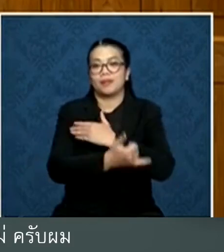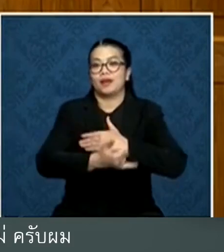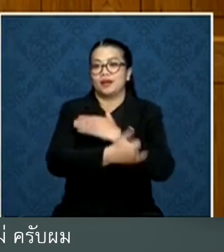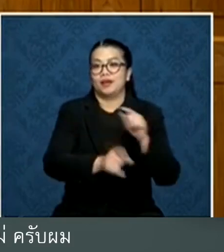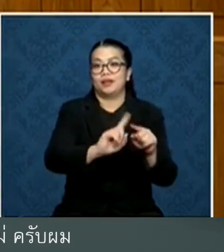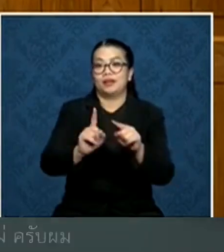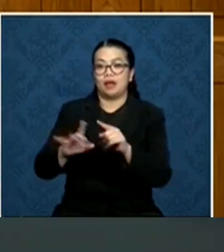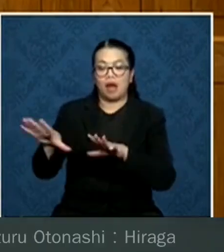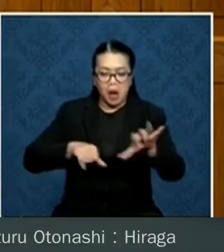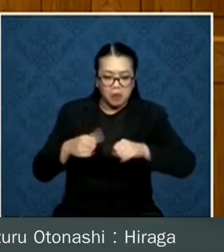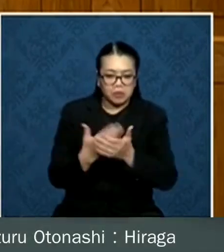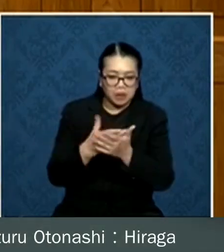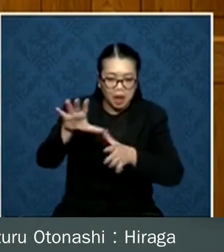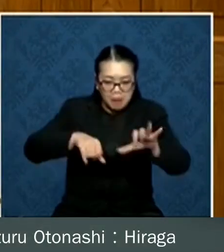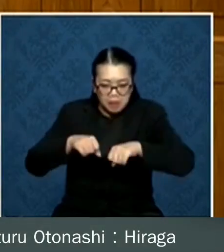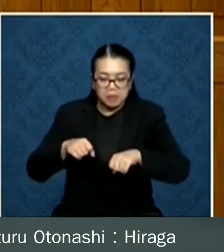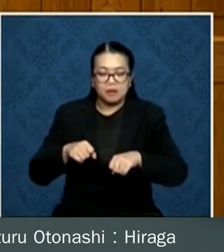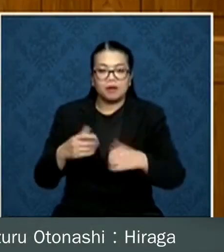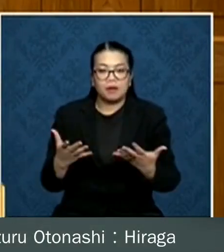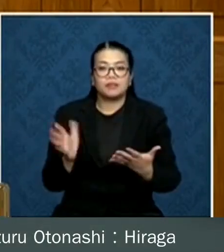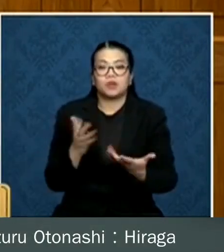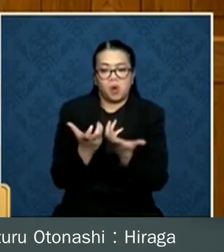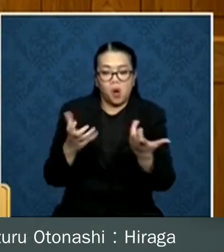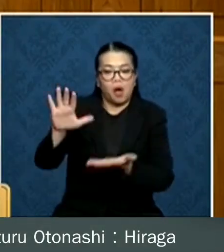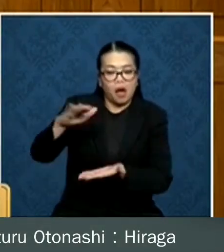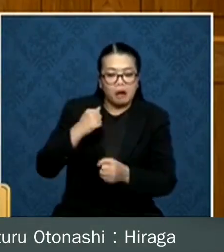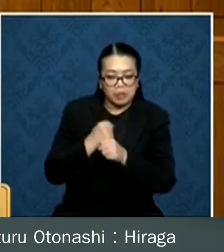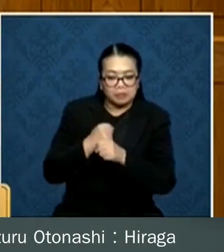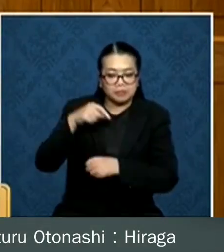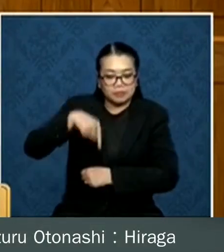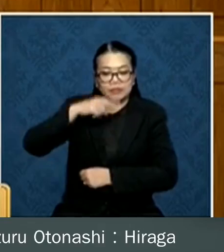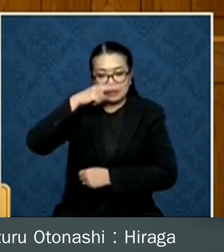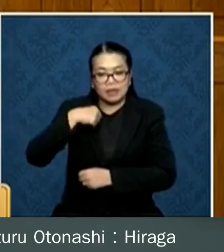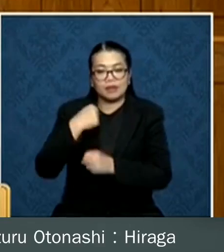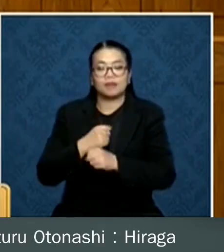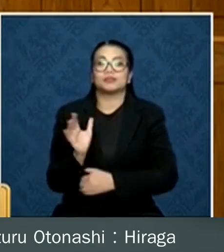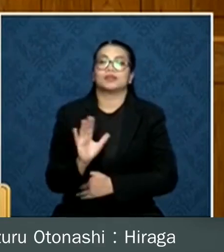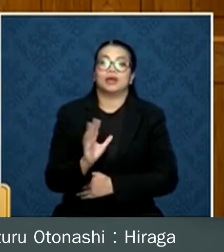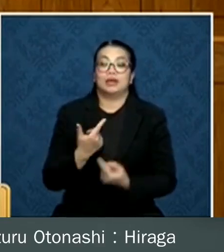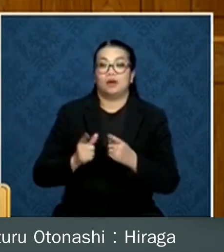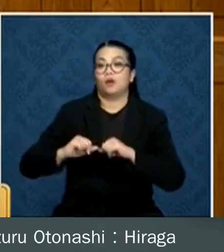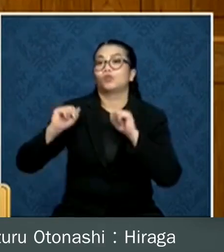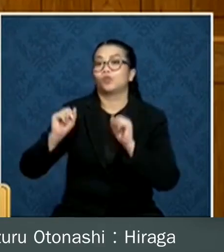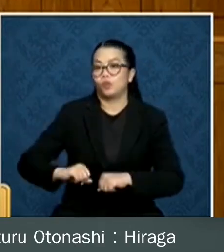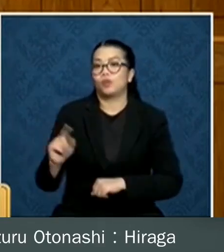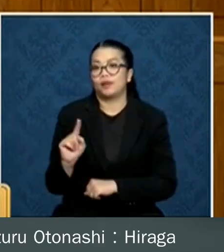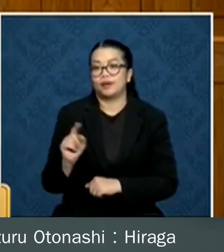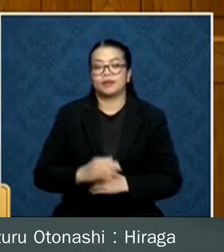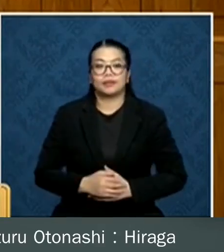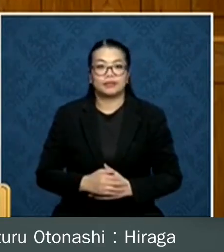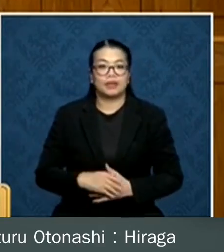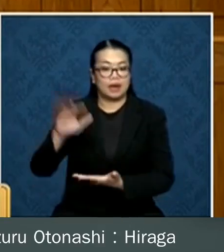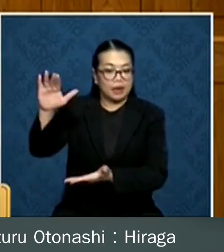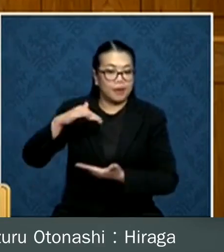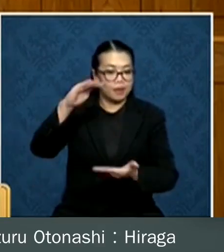เนี่ยเราไม่ได้จะเอาแงเม็ดเงินเเข้ามาไม่ได้จะเอาแค่ผลิตภัณฑ์เคเข้ามาผลิตในประเทศไทยหนึในข้อตกลงนั้นเราจะมีการ